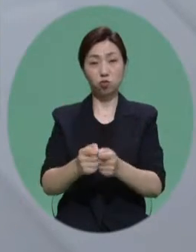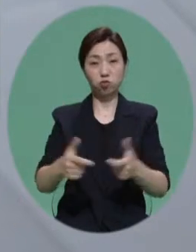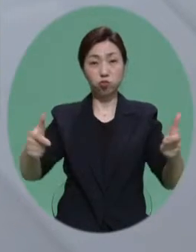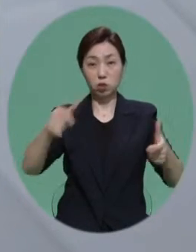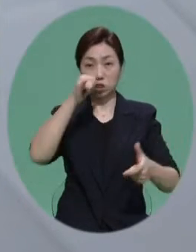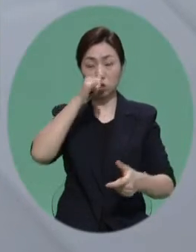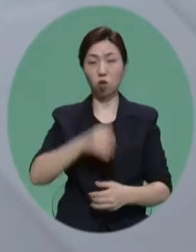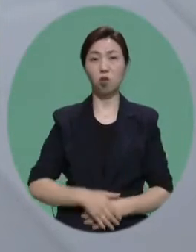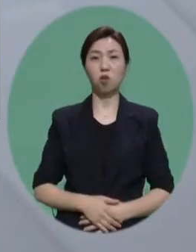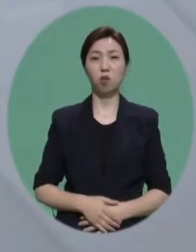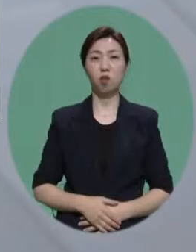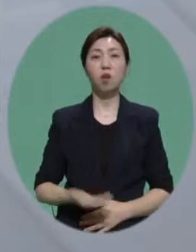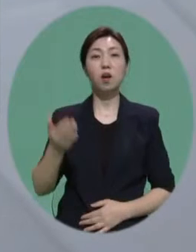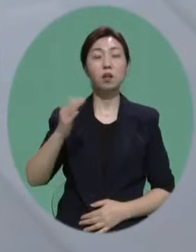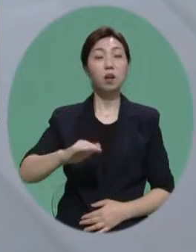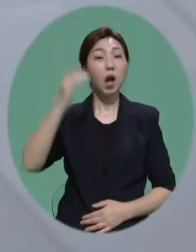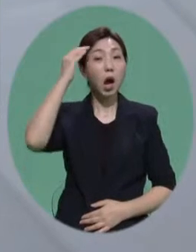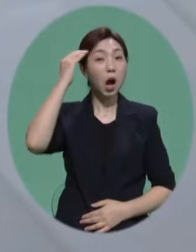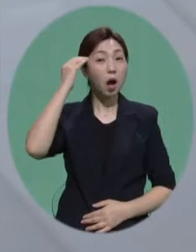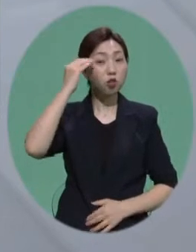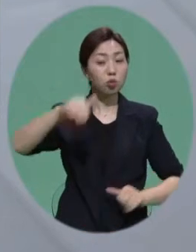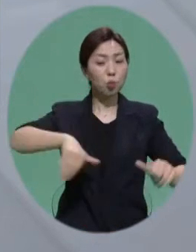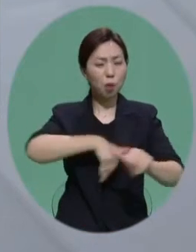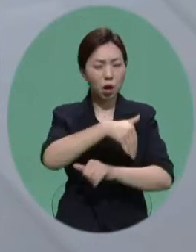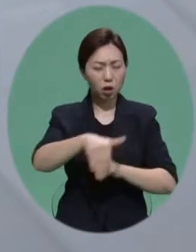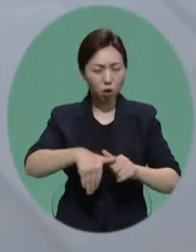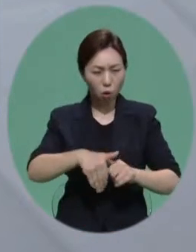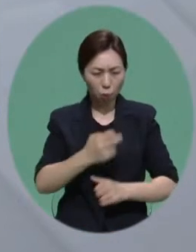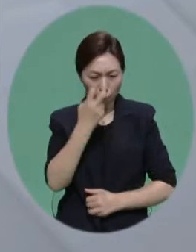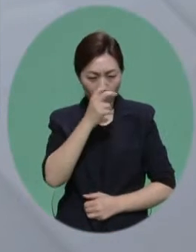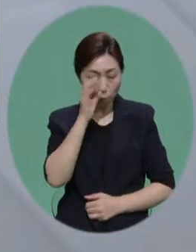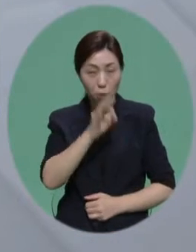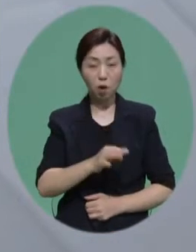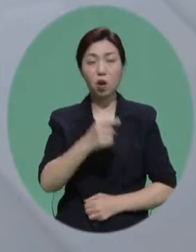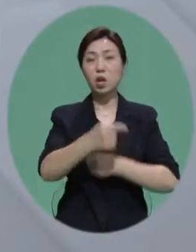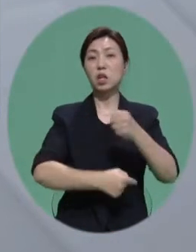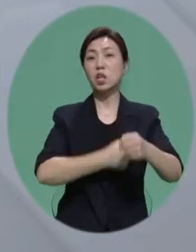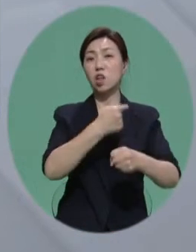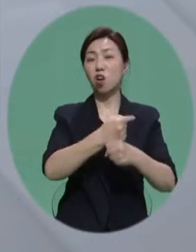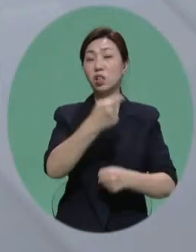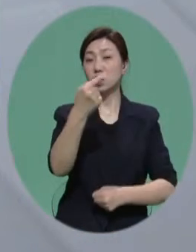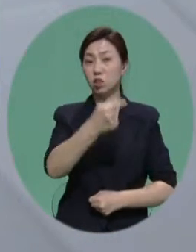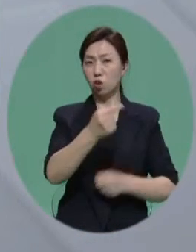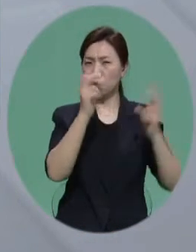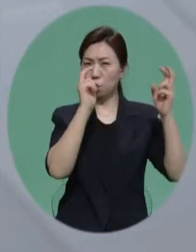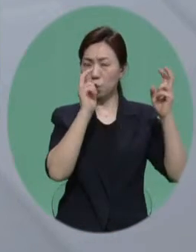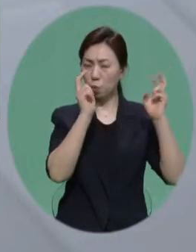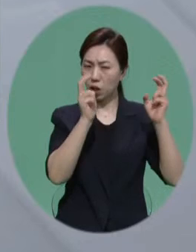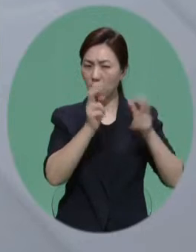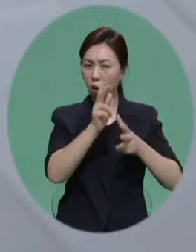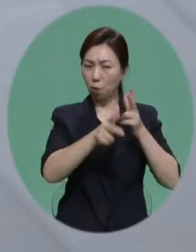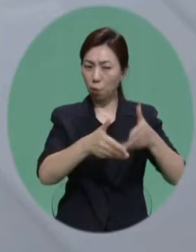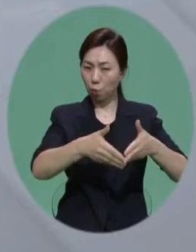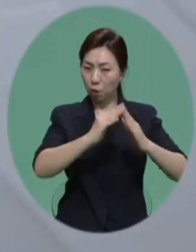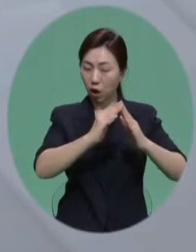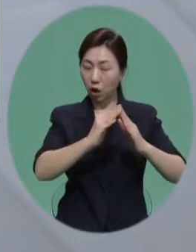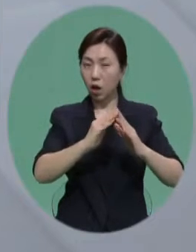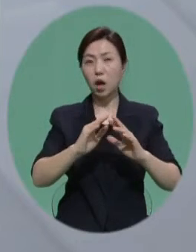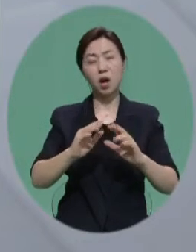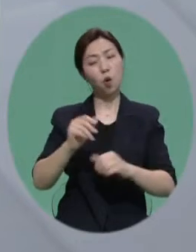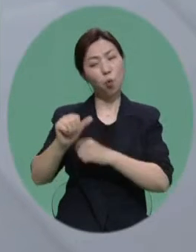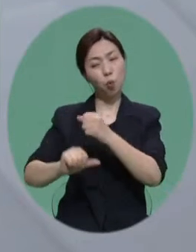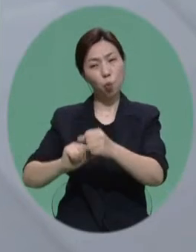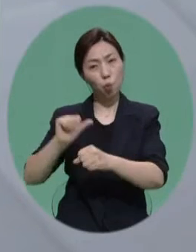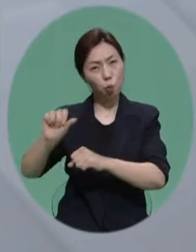우리나라는 살펴봤습니다 그랬더니 우리나라는 그런 연 1000개 연 500개 정도 수준이 아니라 지금까지 5년